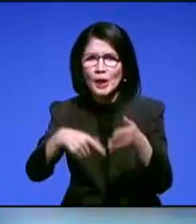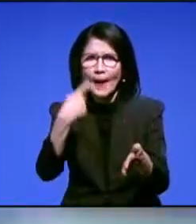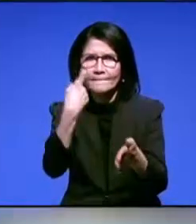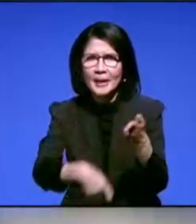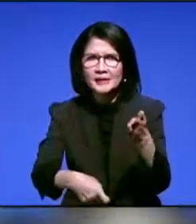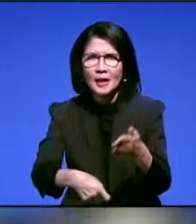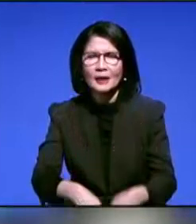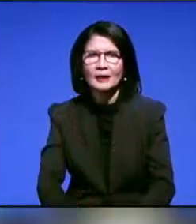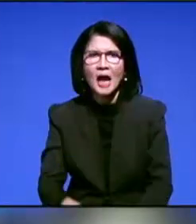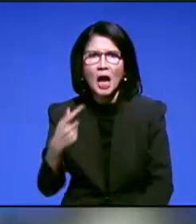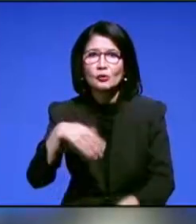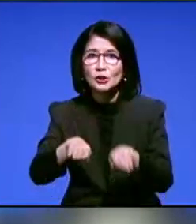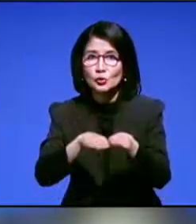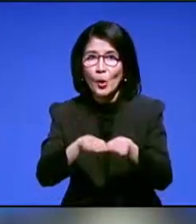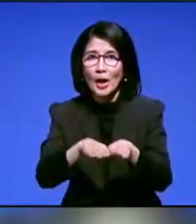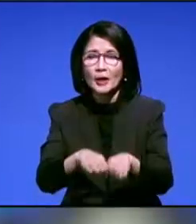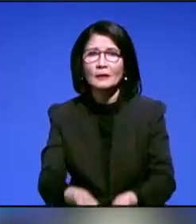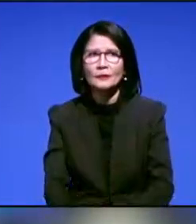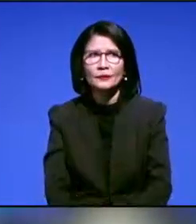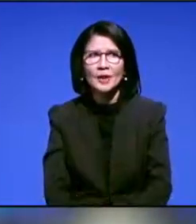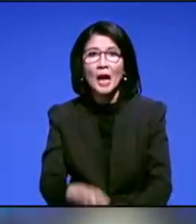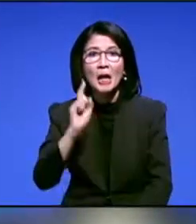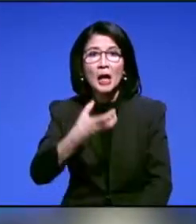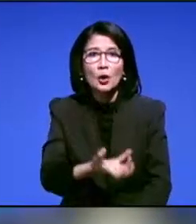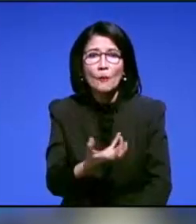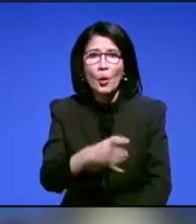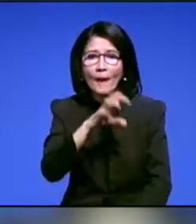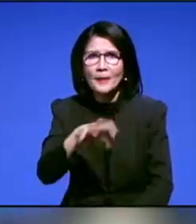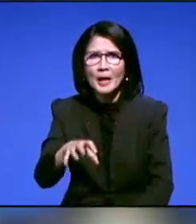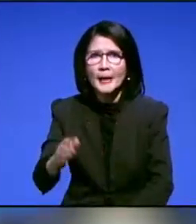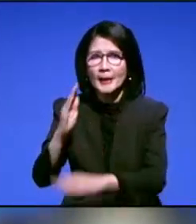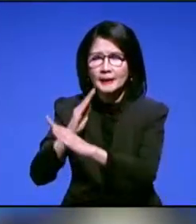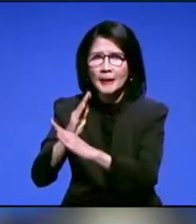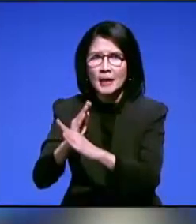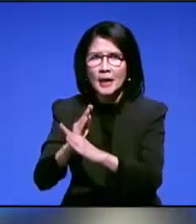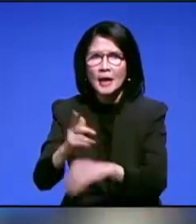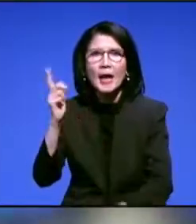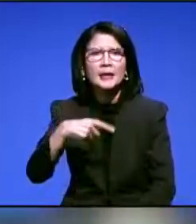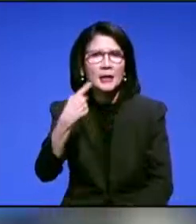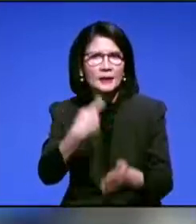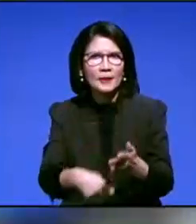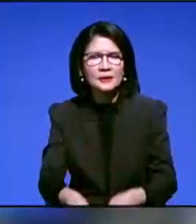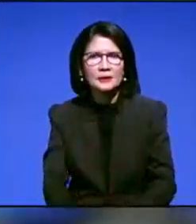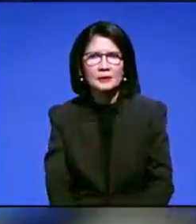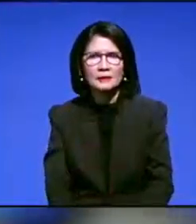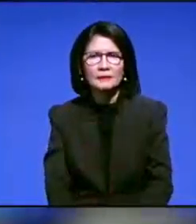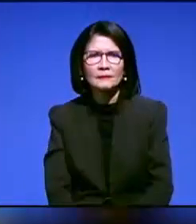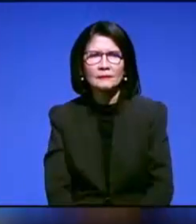akan dikenakan sesuai dengan tarif yang berlaku. Tapi apabila sampai membawa barang yang dilarang, tentu akan diserahkan kepada pihak yang berwajib.